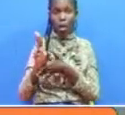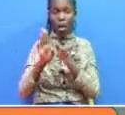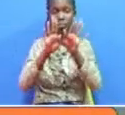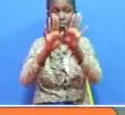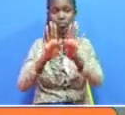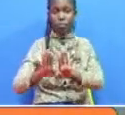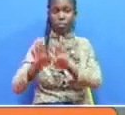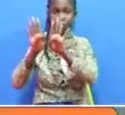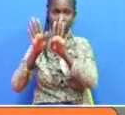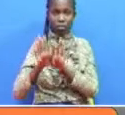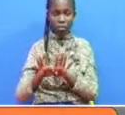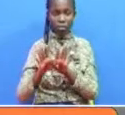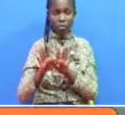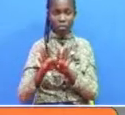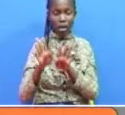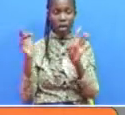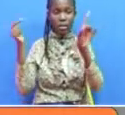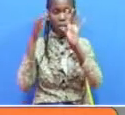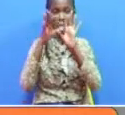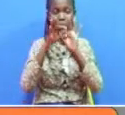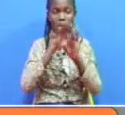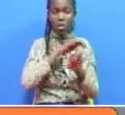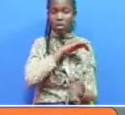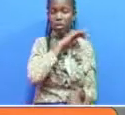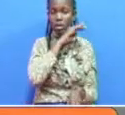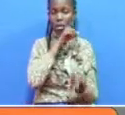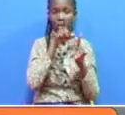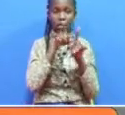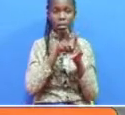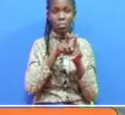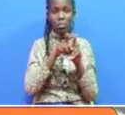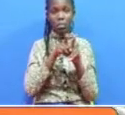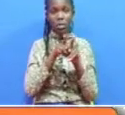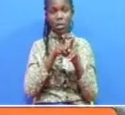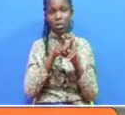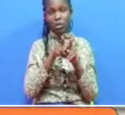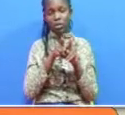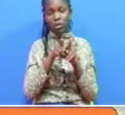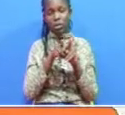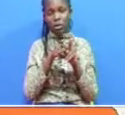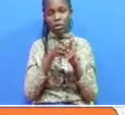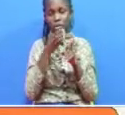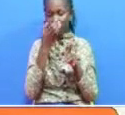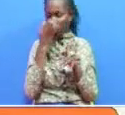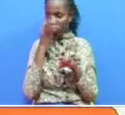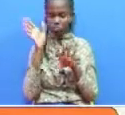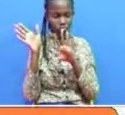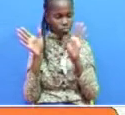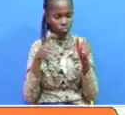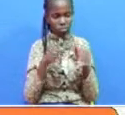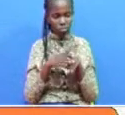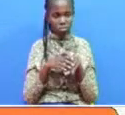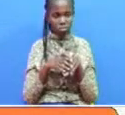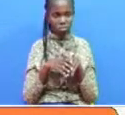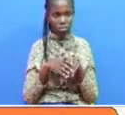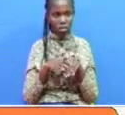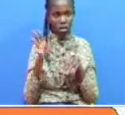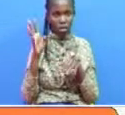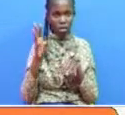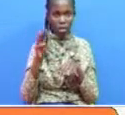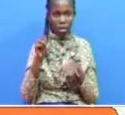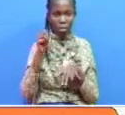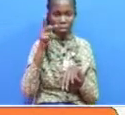kukunia mavuva uteti wa sumbi wa Raila Odinga. Na kumuva kandaka mundini wake William Ruto. Wamengoa